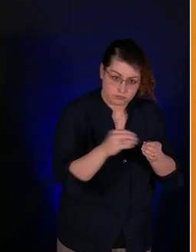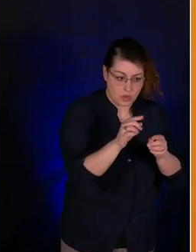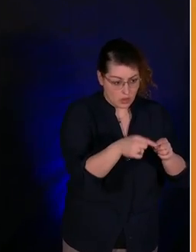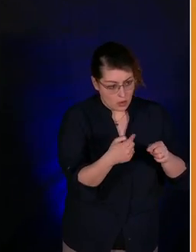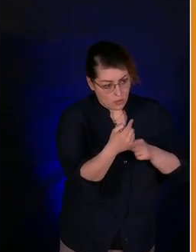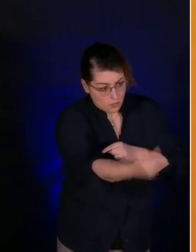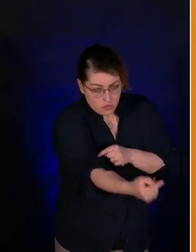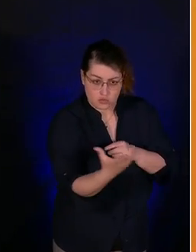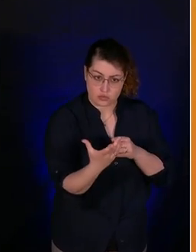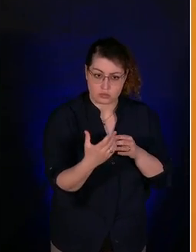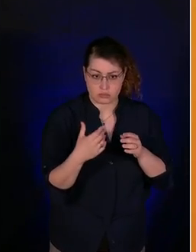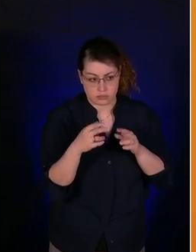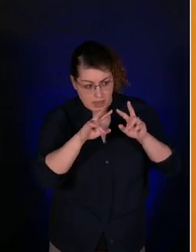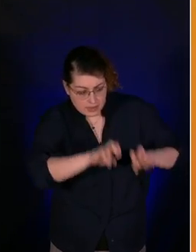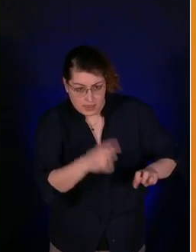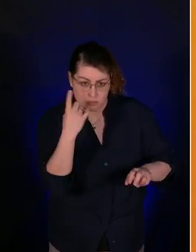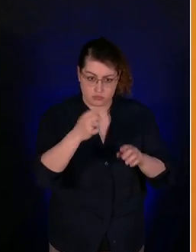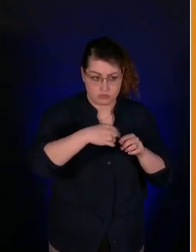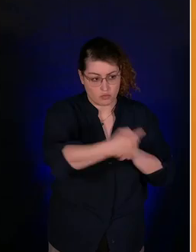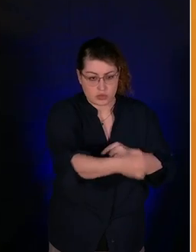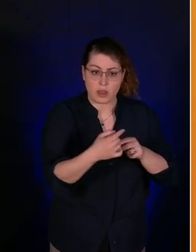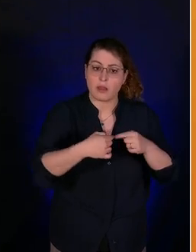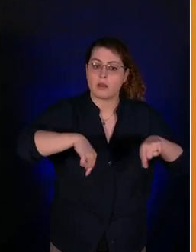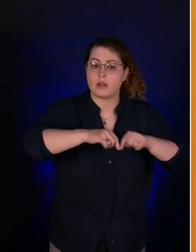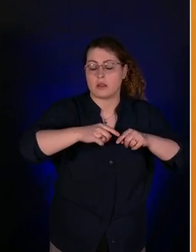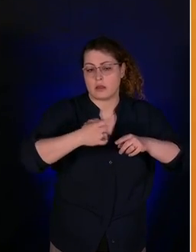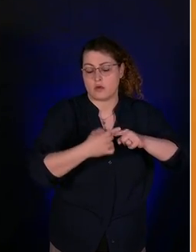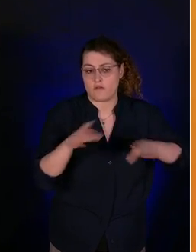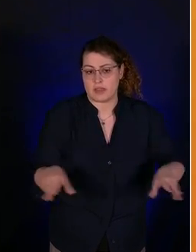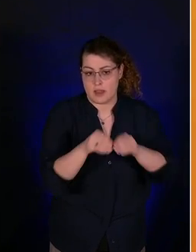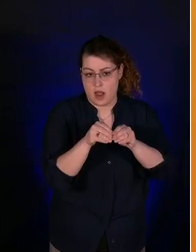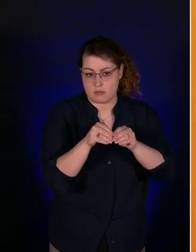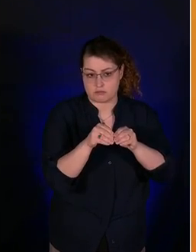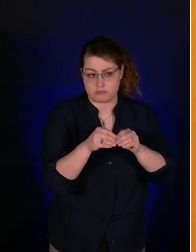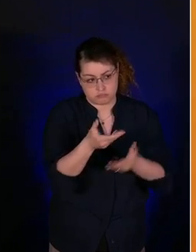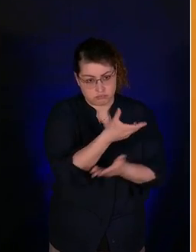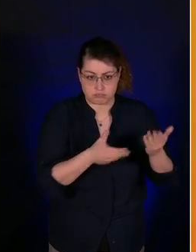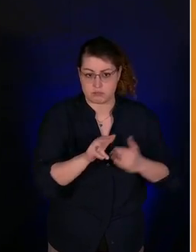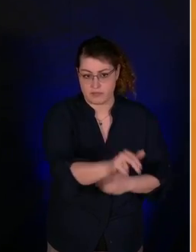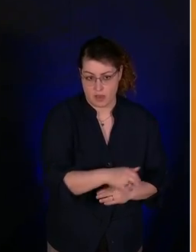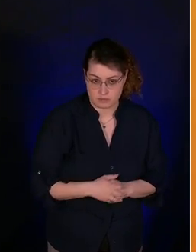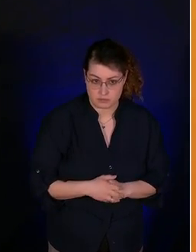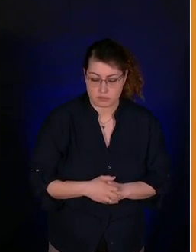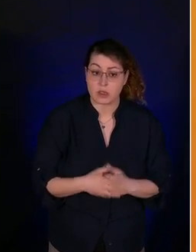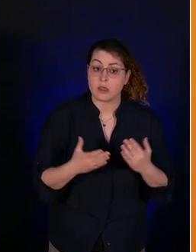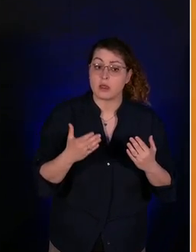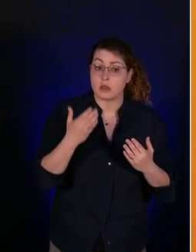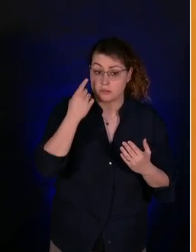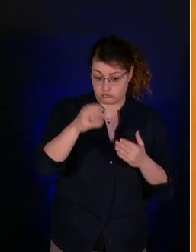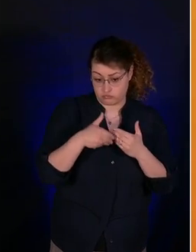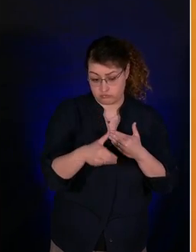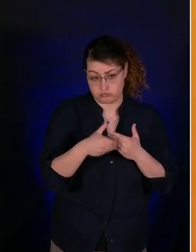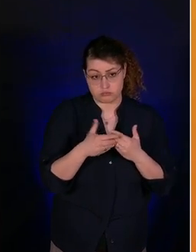direction confédérale sur les sujets portés. Avant de conclure cette intervention et au nom de la